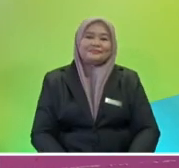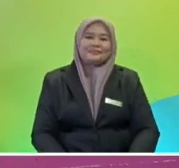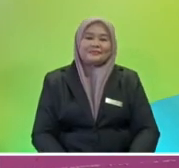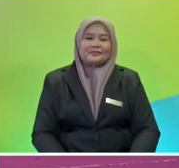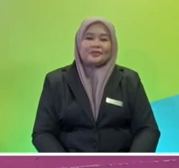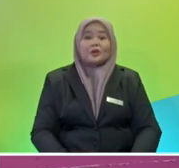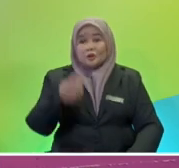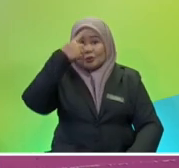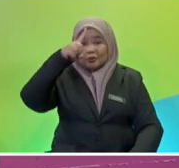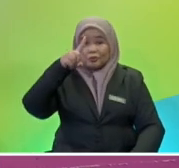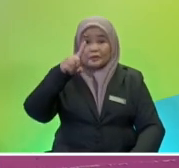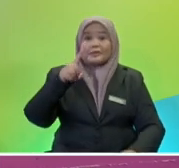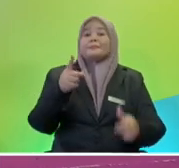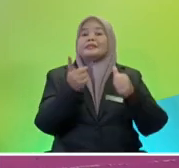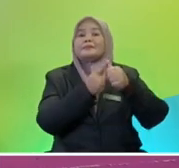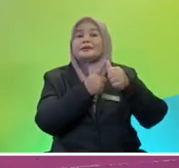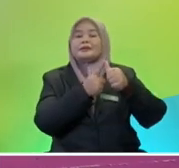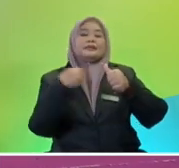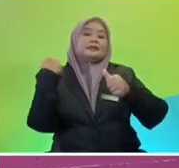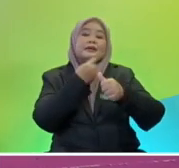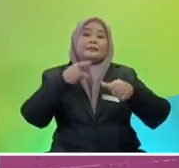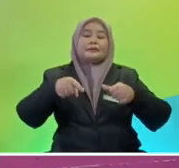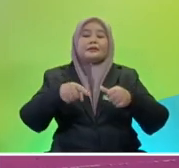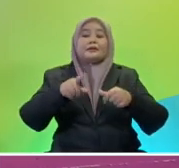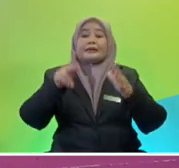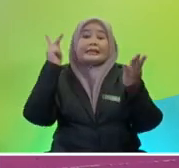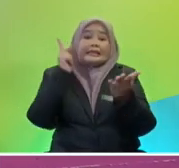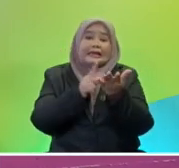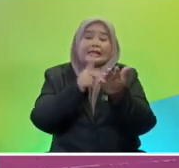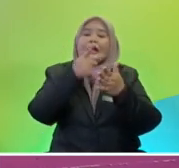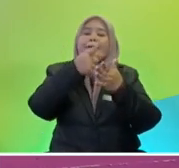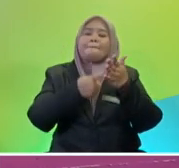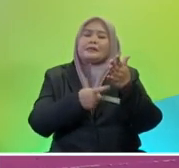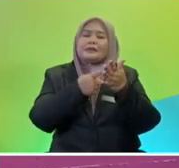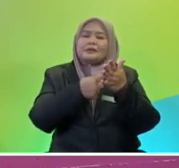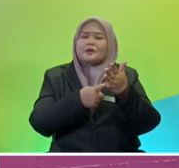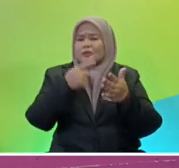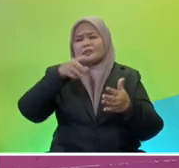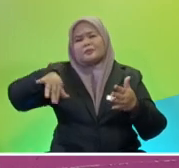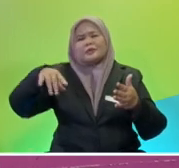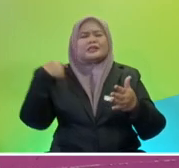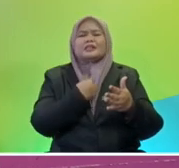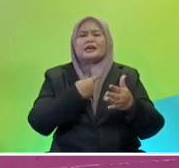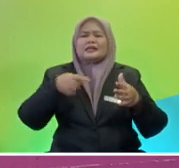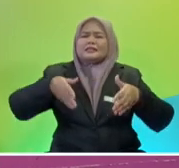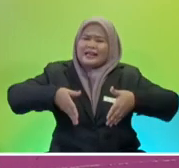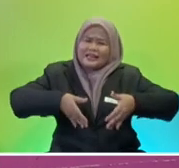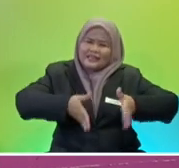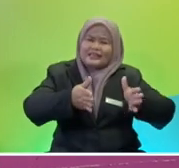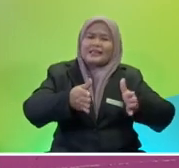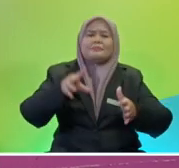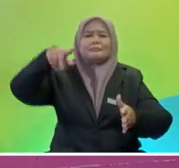untuk segmen yang pertama ini kita pergi kepada pengenalan apa sebelum kita melaksanakan PB Dini apa